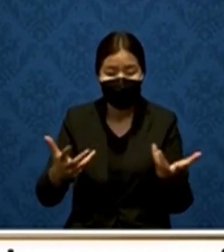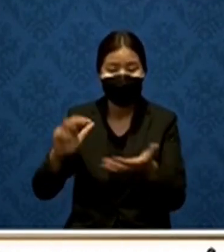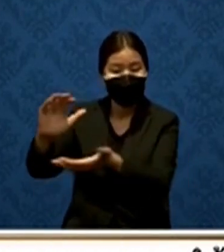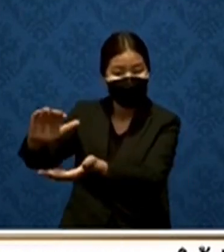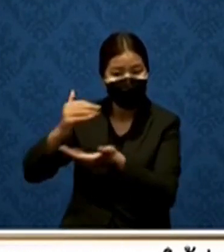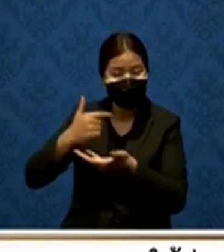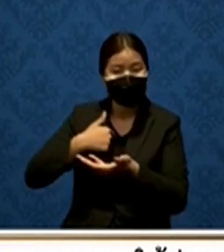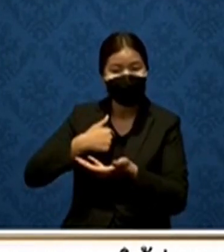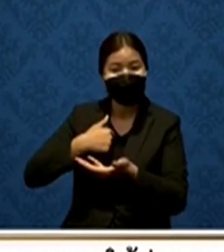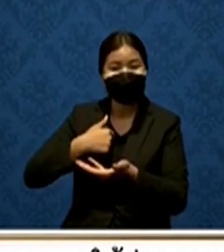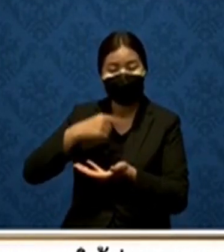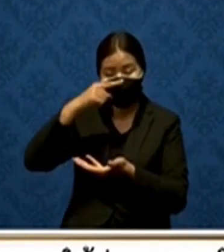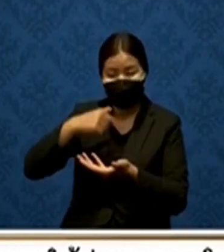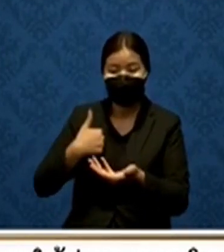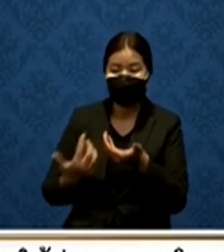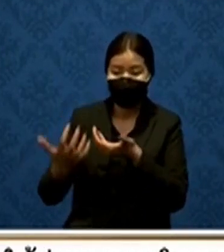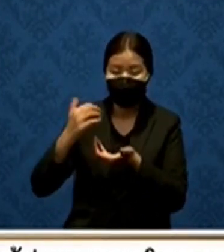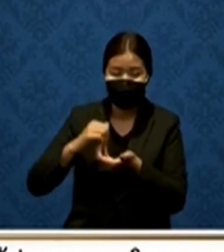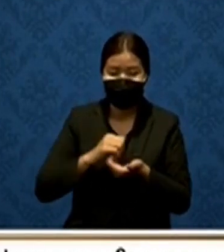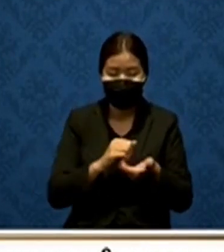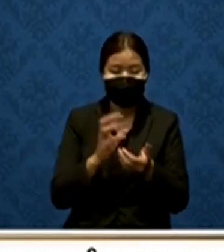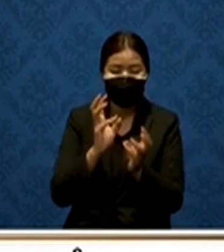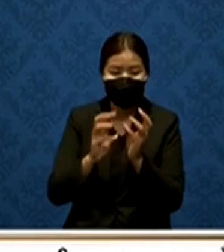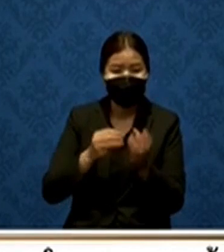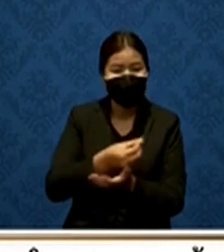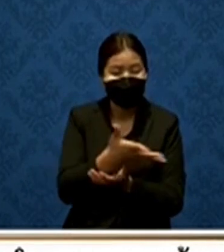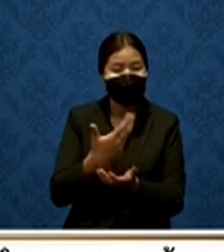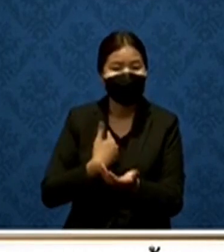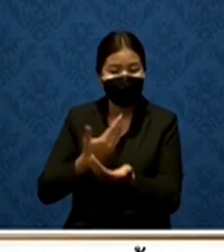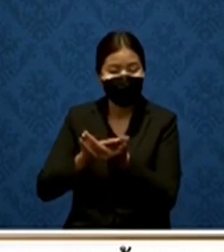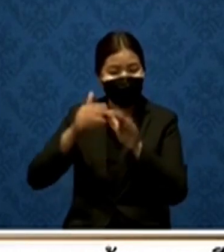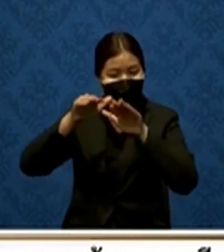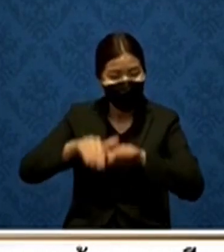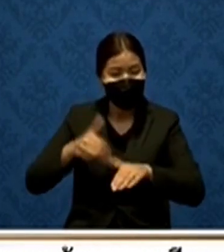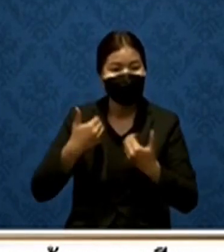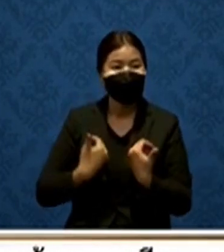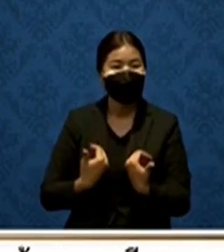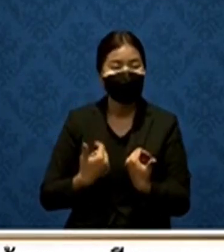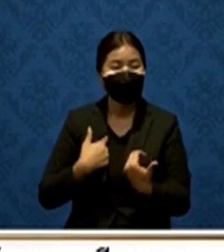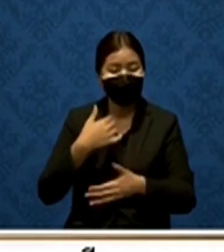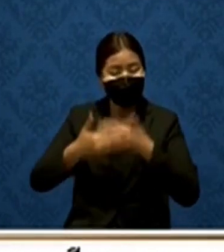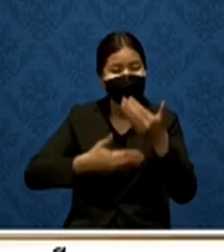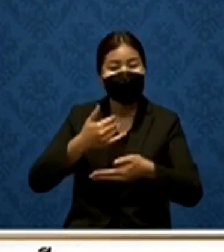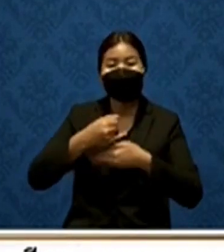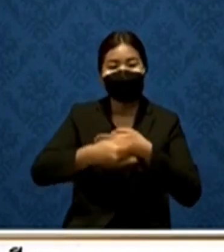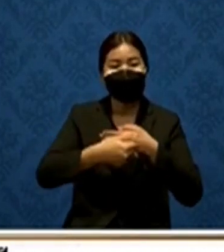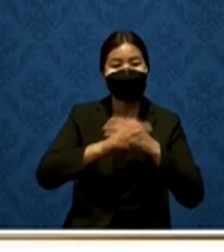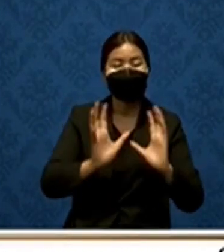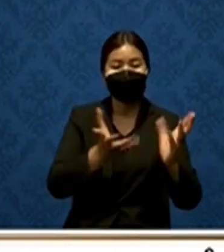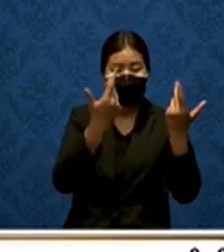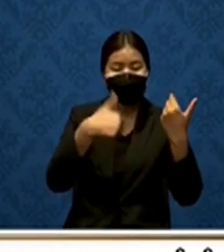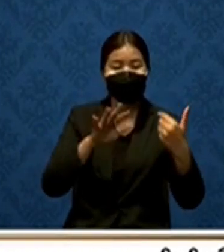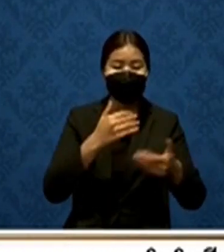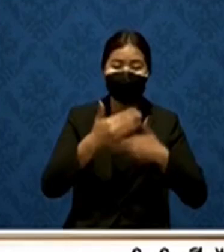ปุ๋ยจับมือกันจัดป๋ยราคาถูก 4.5 ลานกระสอบตอนนี้ขายจบไปแล้วโคลงการนี้ถูกกว่